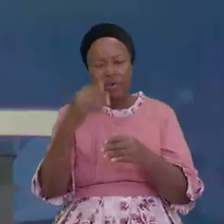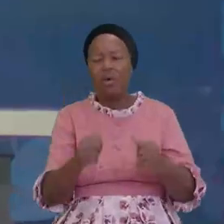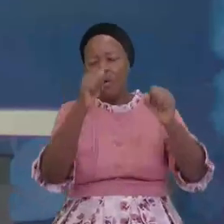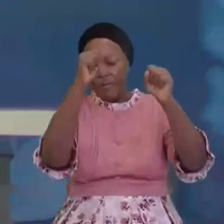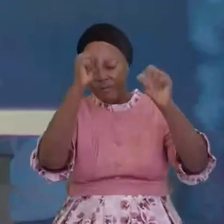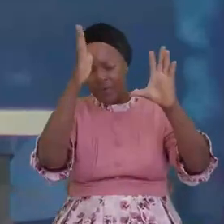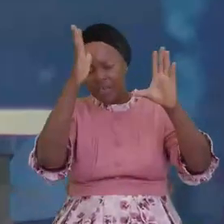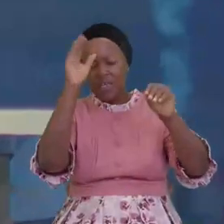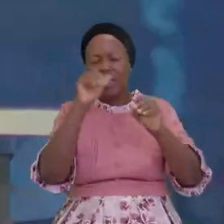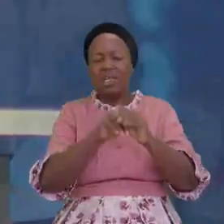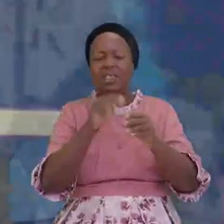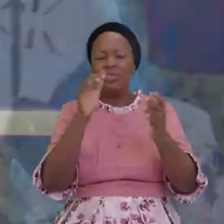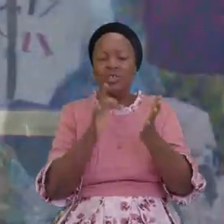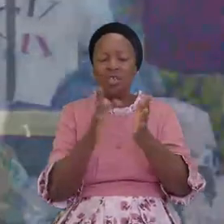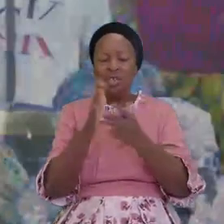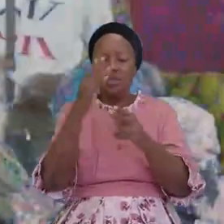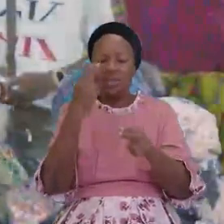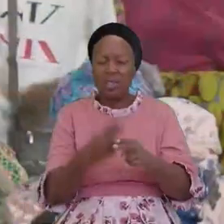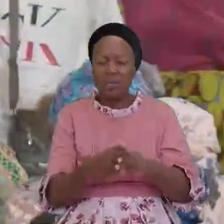Garde la main levée, je prie pour toi.